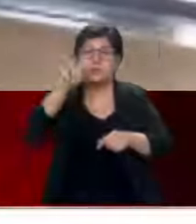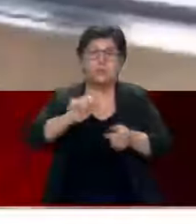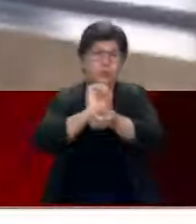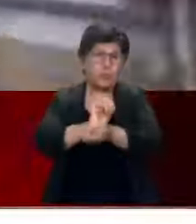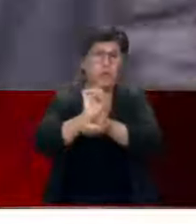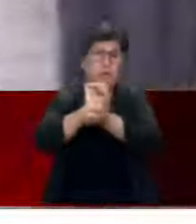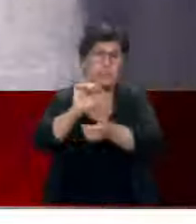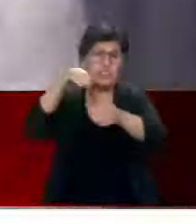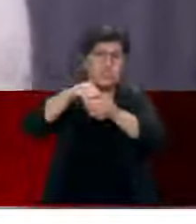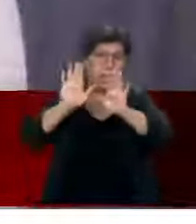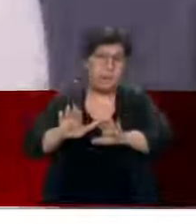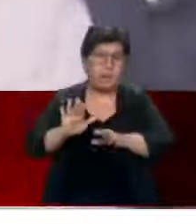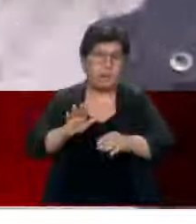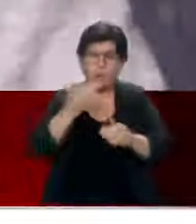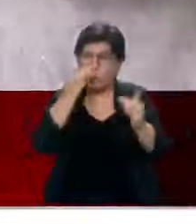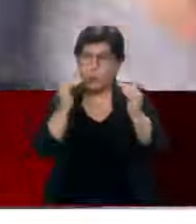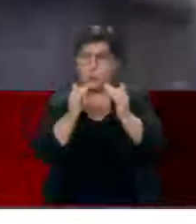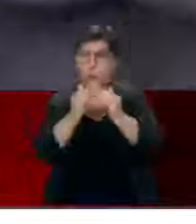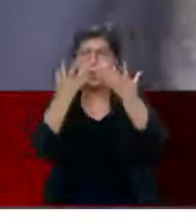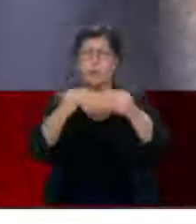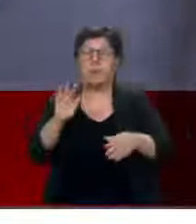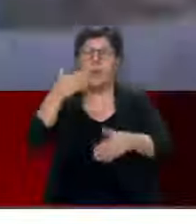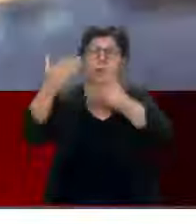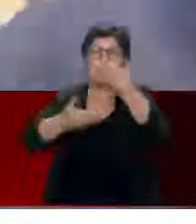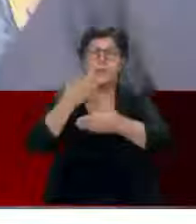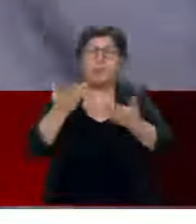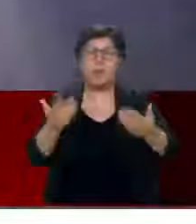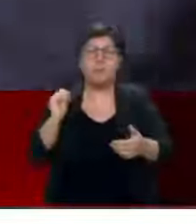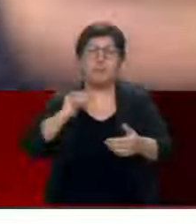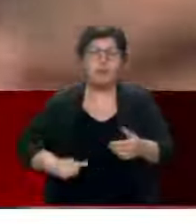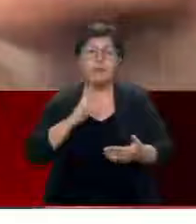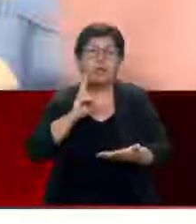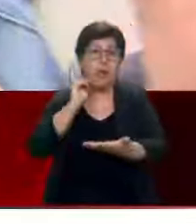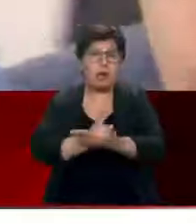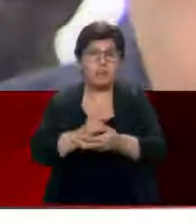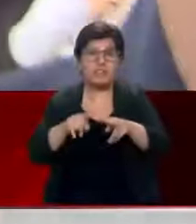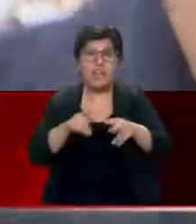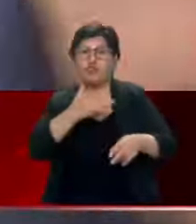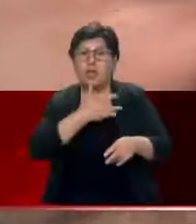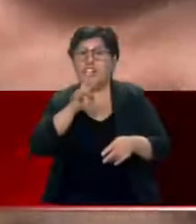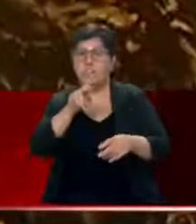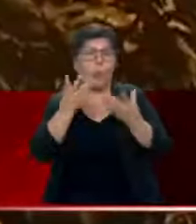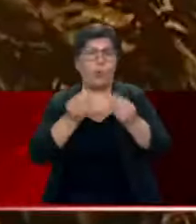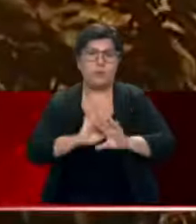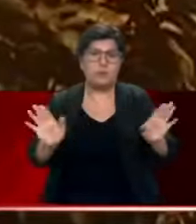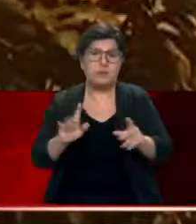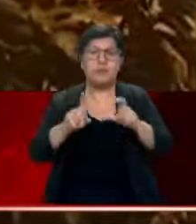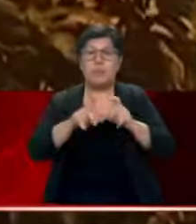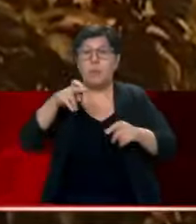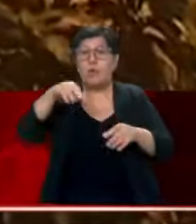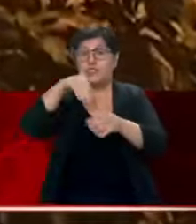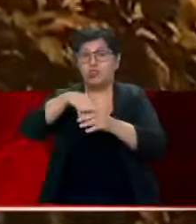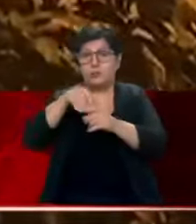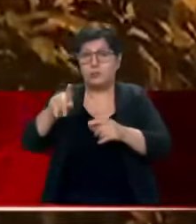cezaevinde kalmasının elverişli olmadığının altını çizdi. Ancak savcılığın kararı Nihal Candan gibi olmadı. Dilan Polat